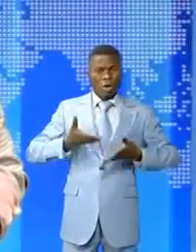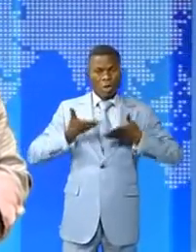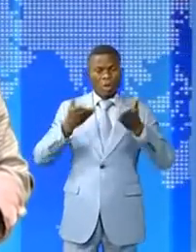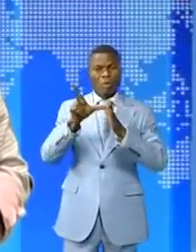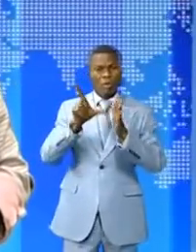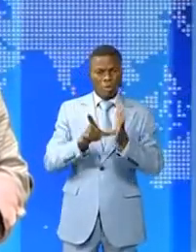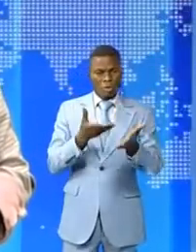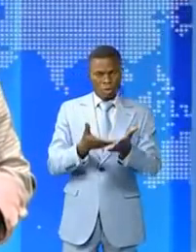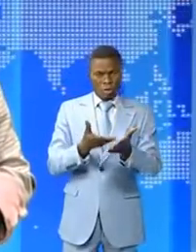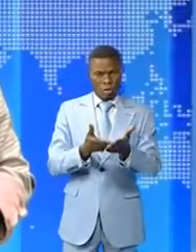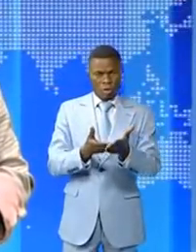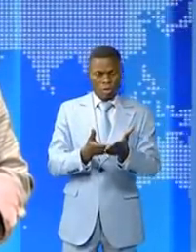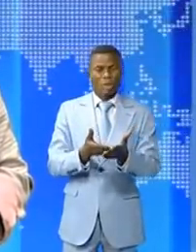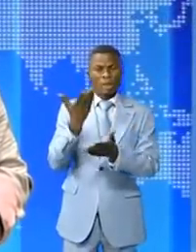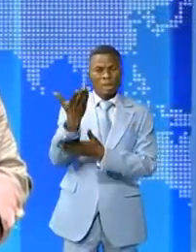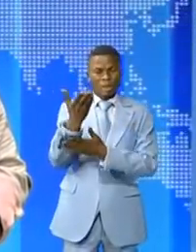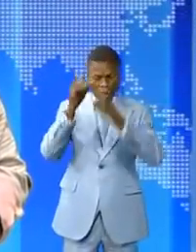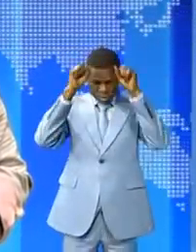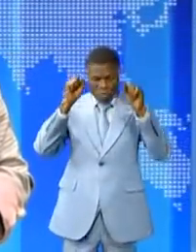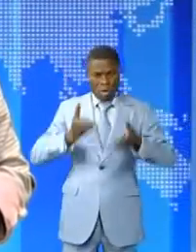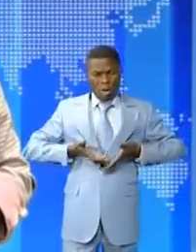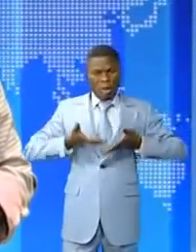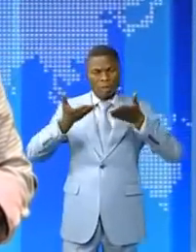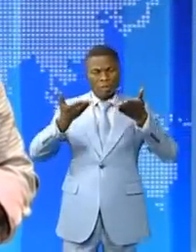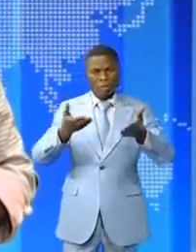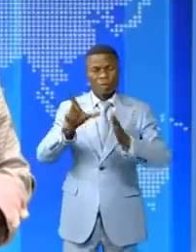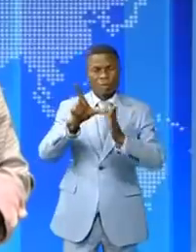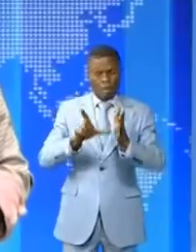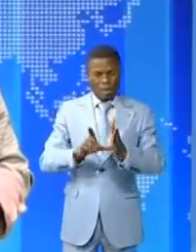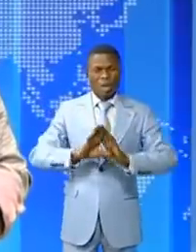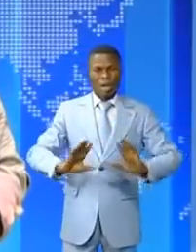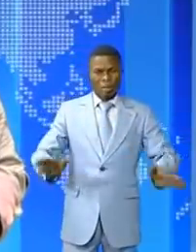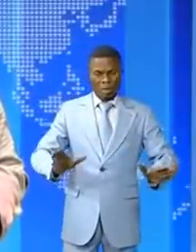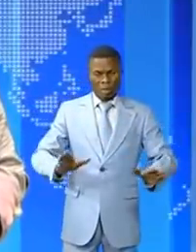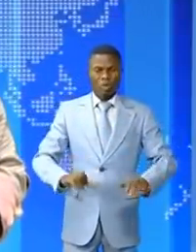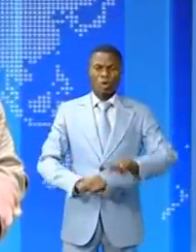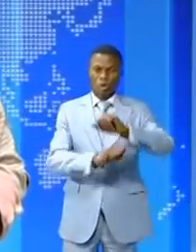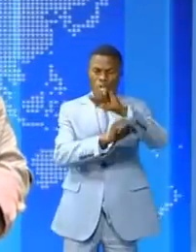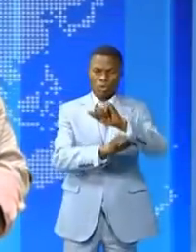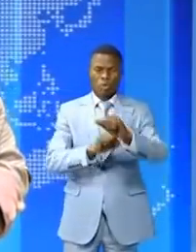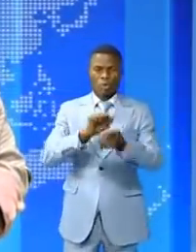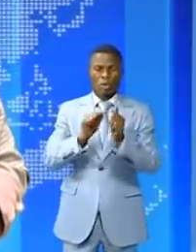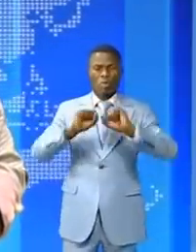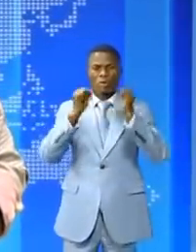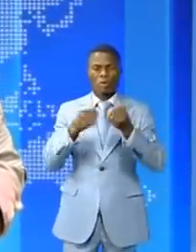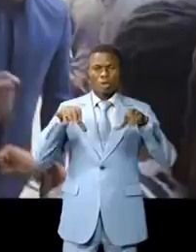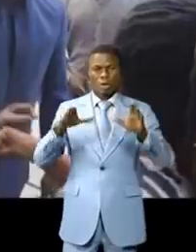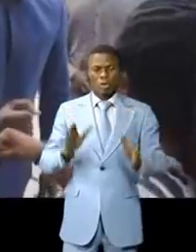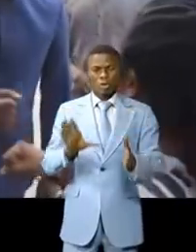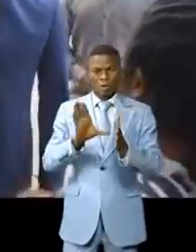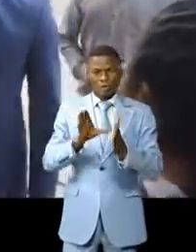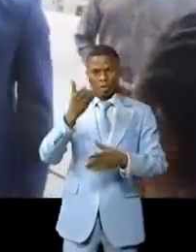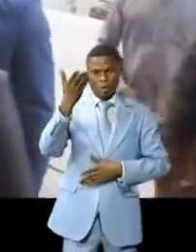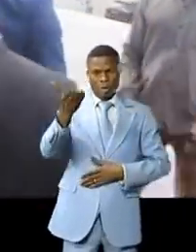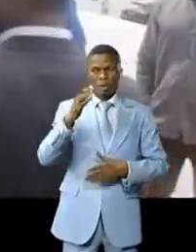loi répond à l'appel du chef de l'État de proposer des lois susceptibles de répondre au social du Congolais. Suivez.